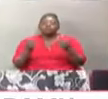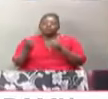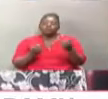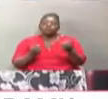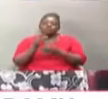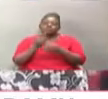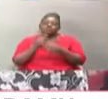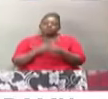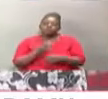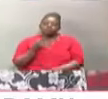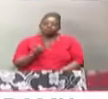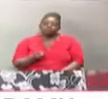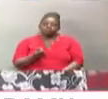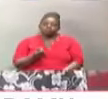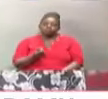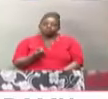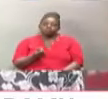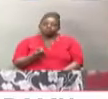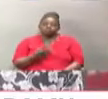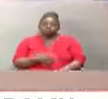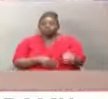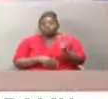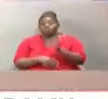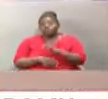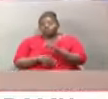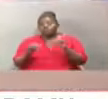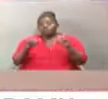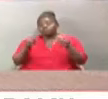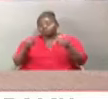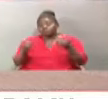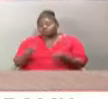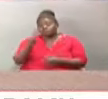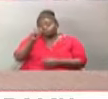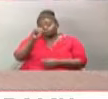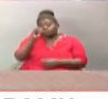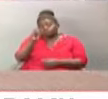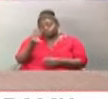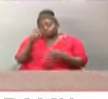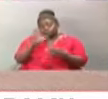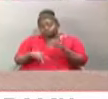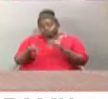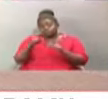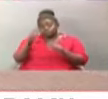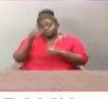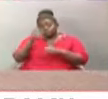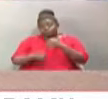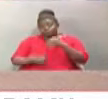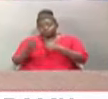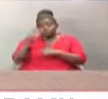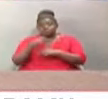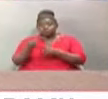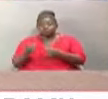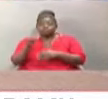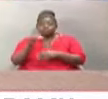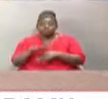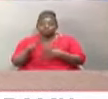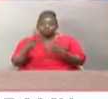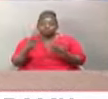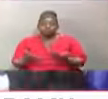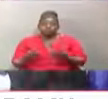karusi zibereere ngatusina kola bitano. Tom Balinda ategeezezza nti abasabaze ku lunaku olusembyeyo beyongedde era